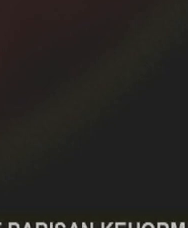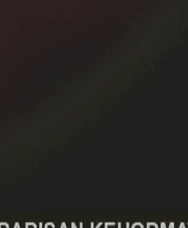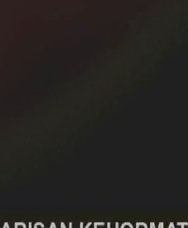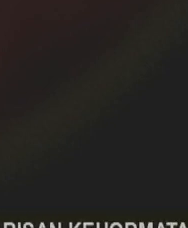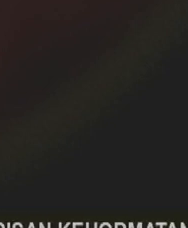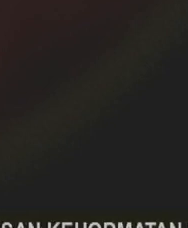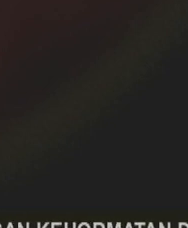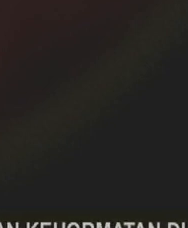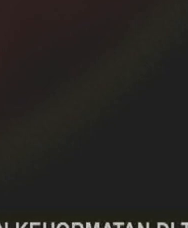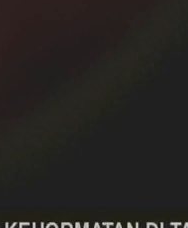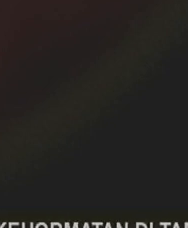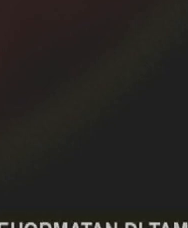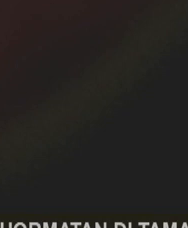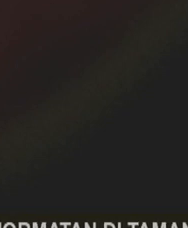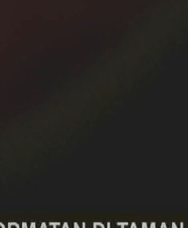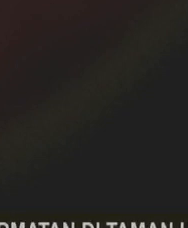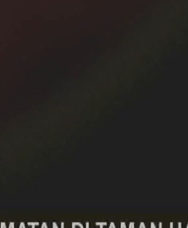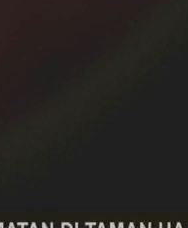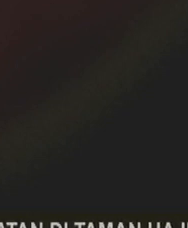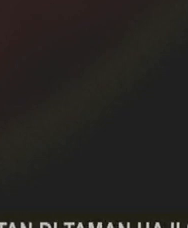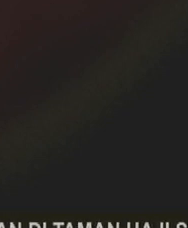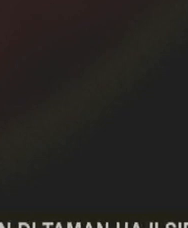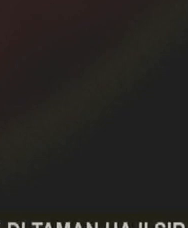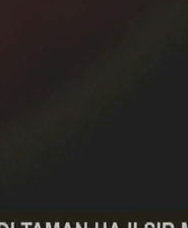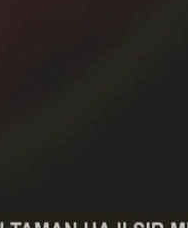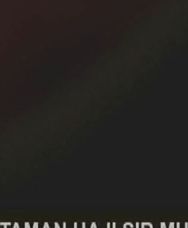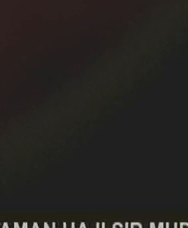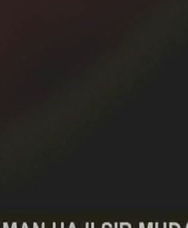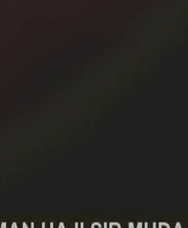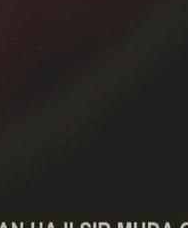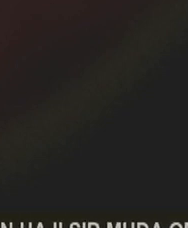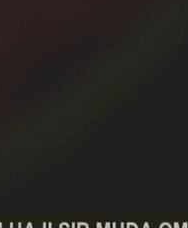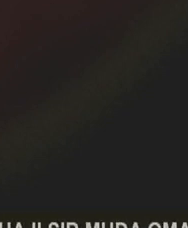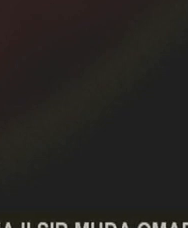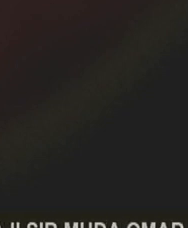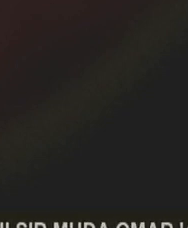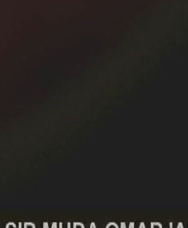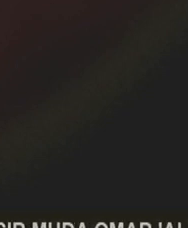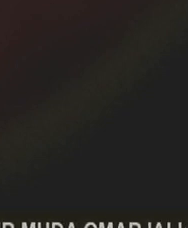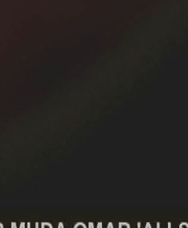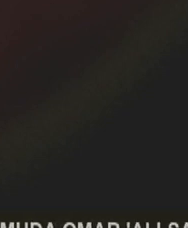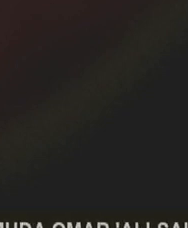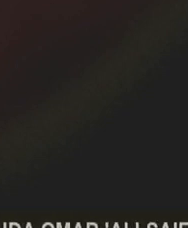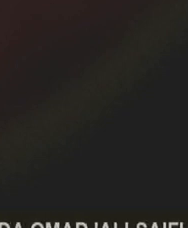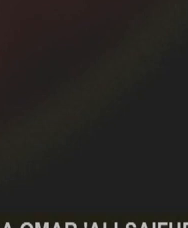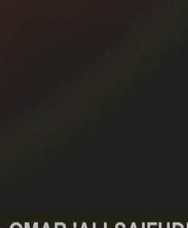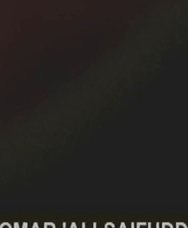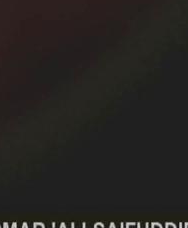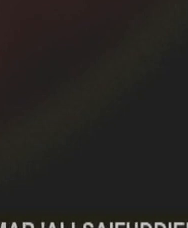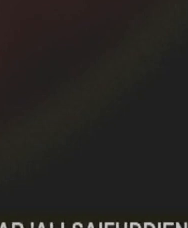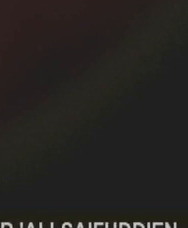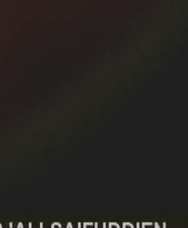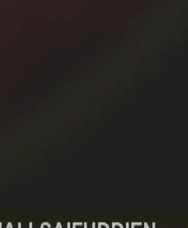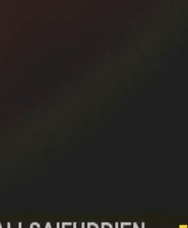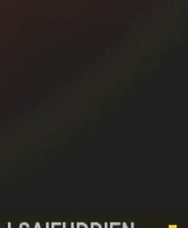manakala tiada kelahiran anak Dame dicatatkan di Hospital penyerang muda mahkota penyerang muda Haji al-muhtadee Billah daerah